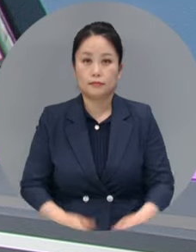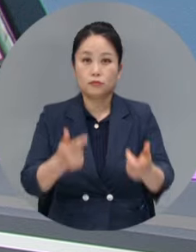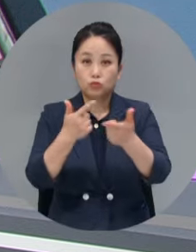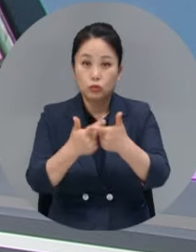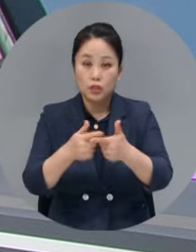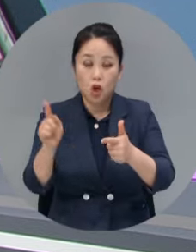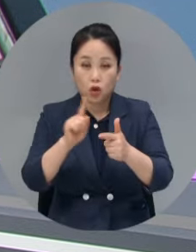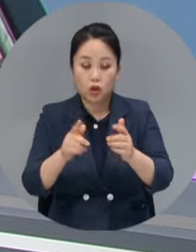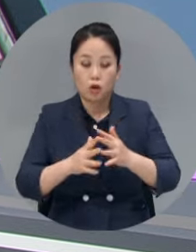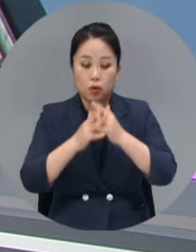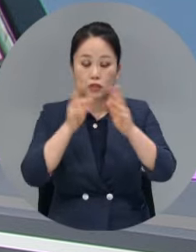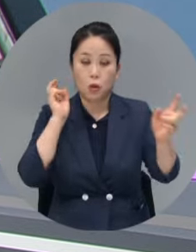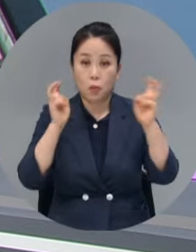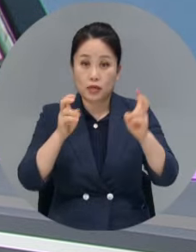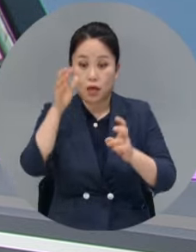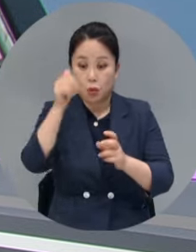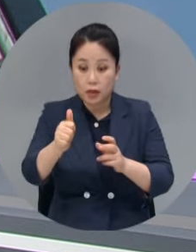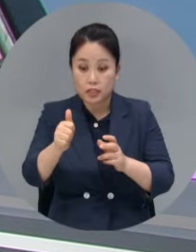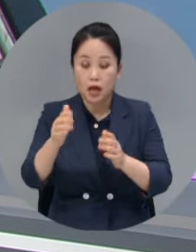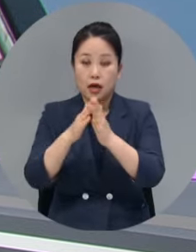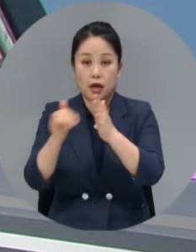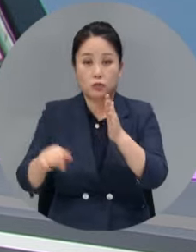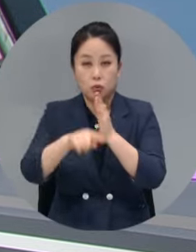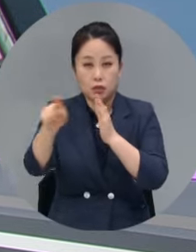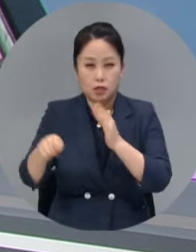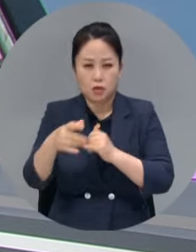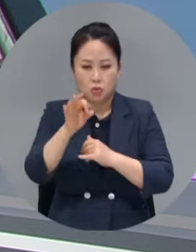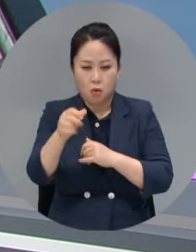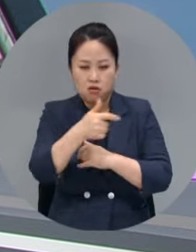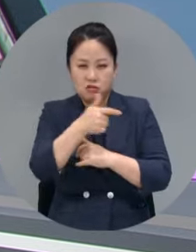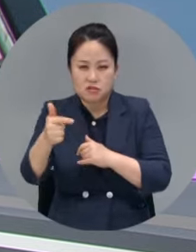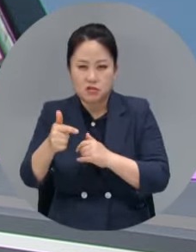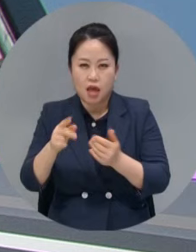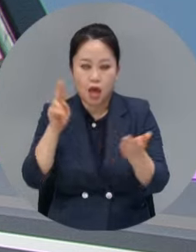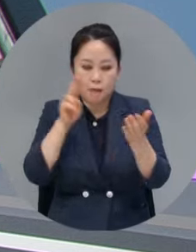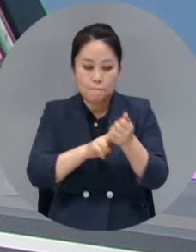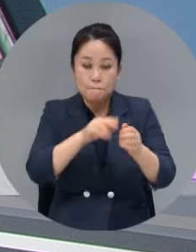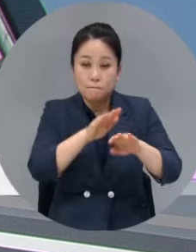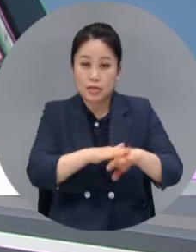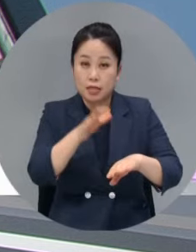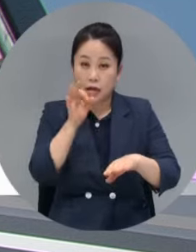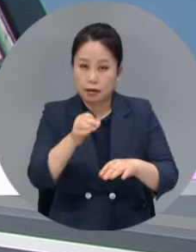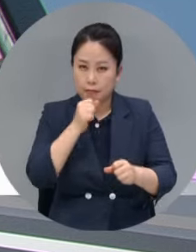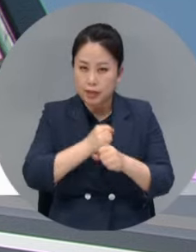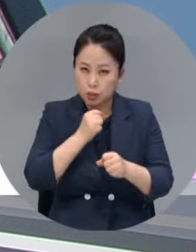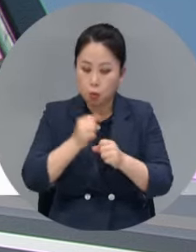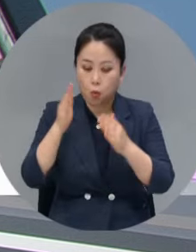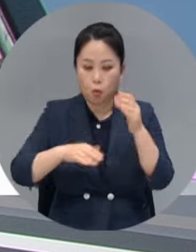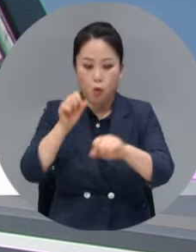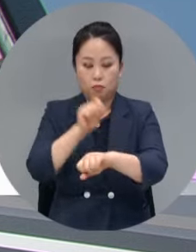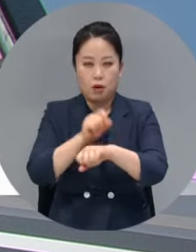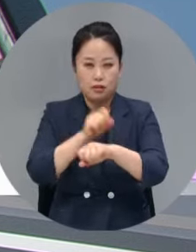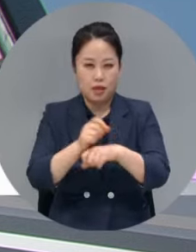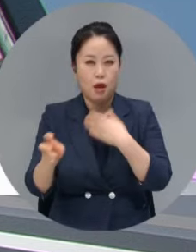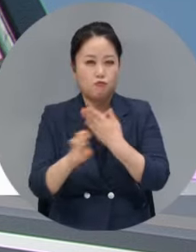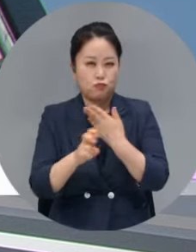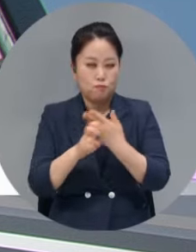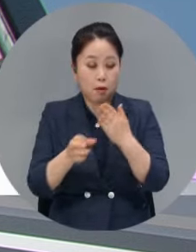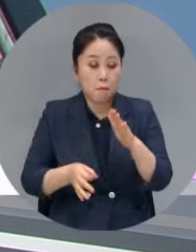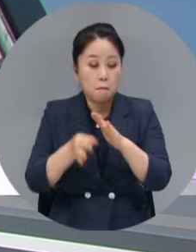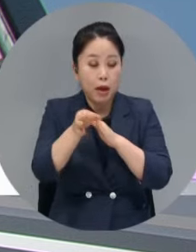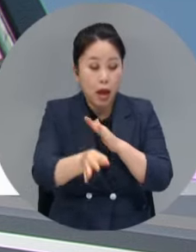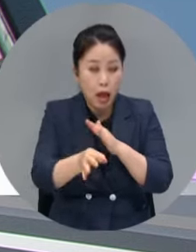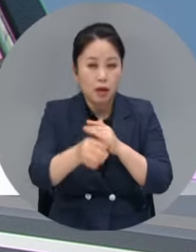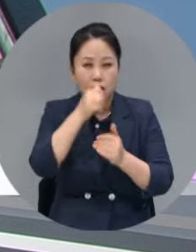부산의 한 중경 건설사 오너일가가 거액의 비자금을 조성하고 공무원들을 상대로 불법 로비를 버린 혐의로